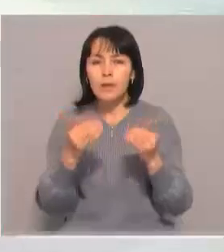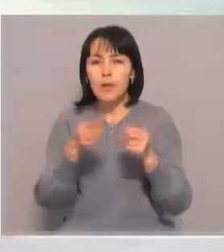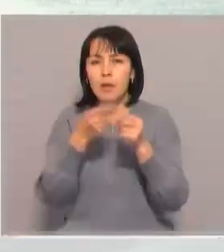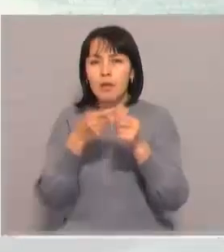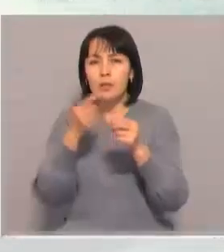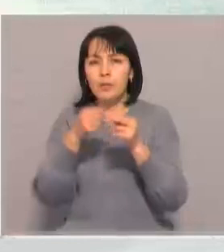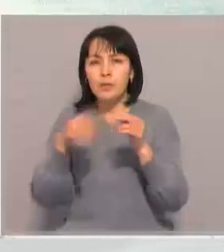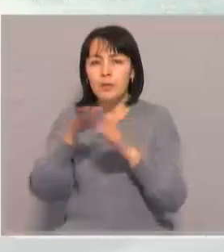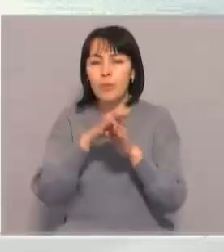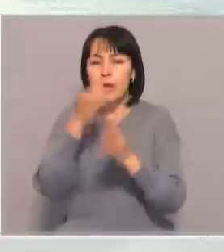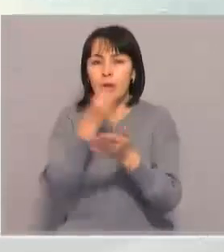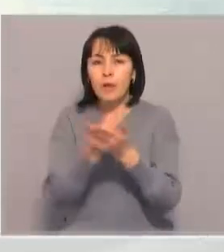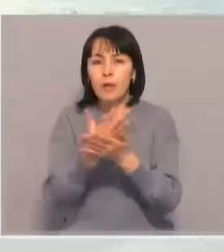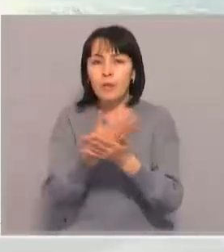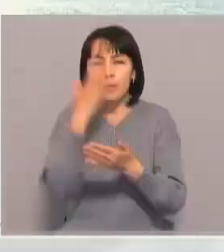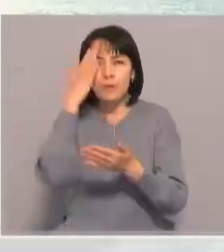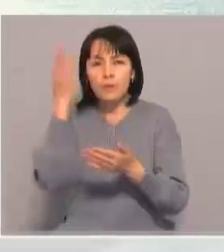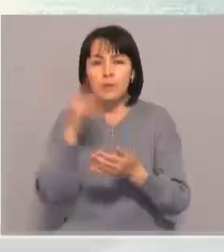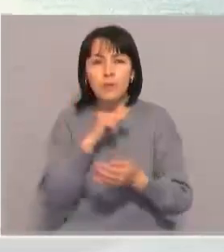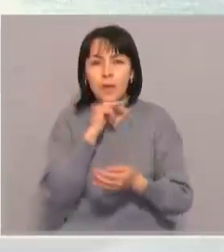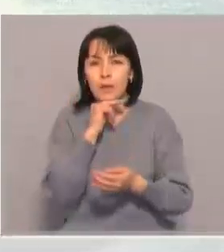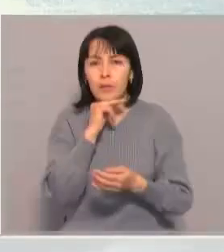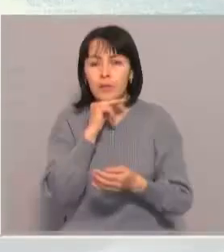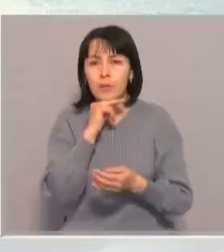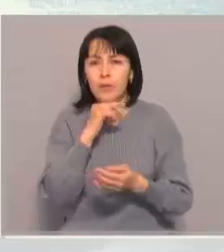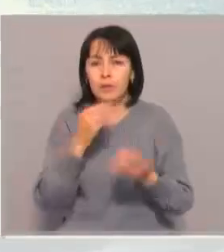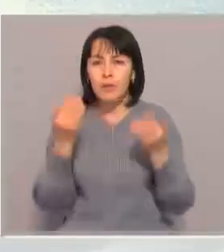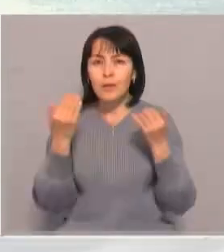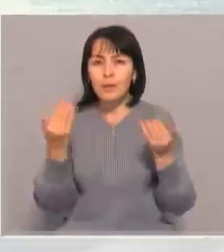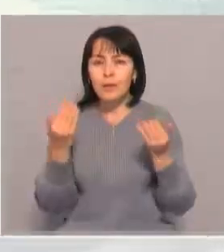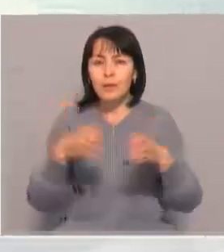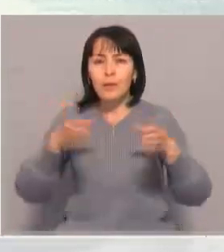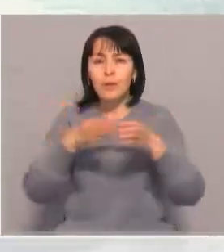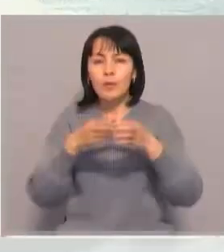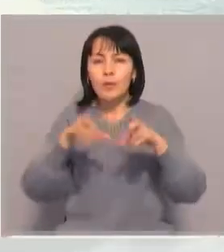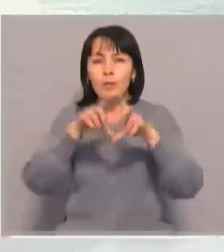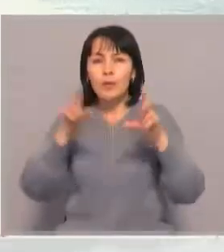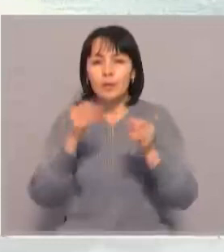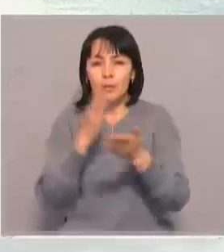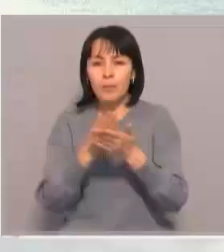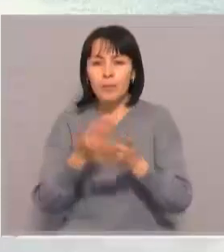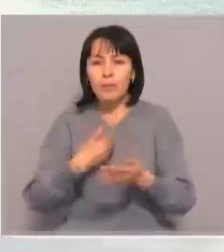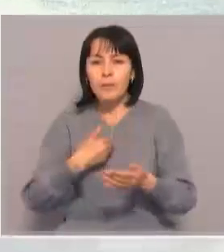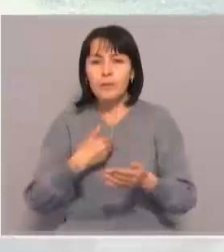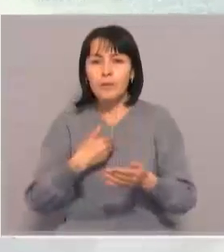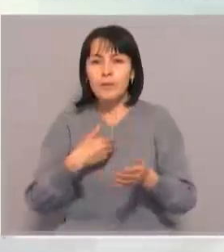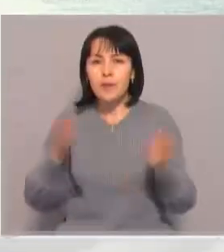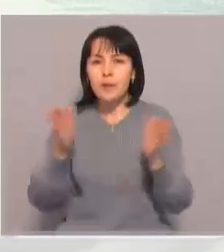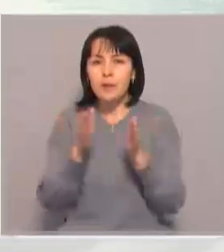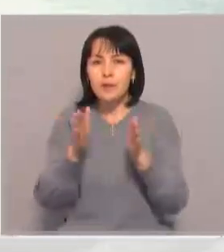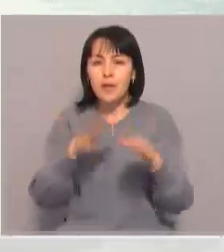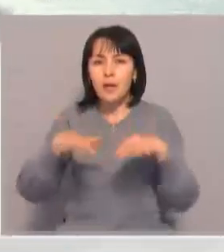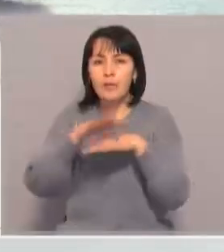баратырмыз. Бәрі бағасы көтеріліп кеткен. Оны ешқандай қадағаламаймын ешкім. Қадағалайтын мекемеде органдар қайда қарап отыр? Бізге келеді, кішкентай шағын базарда жұмыс